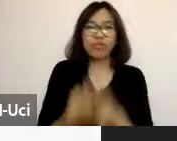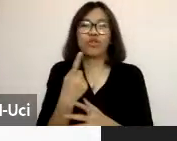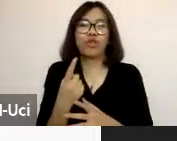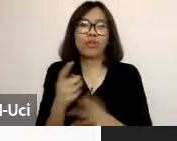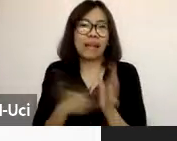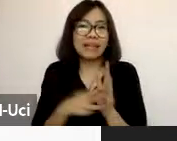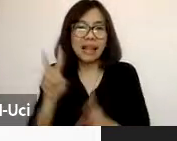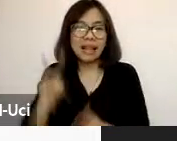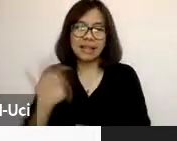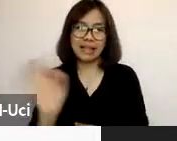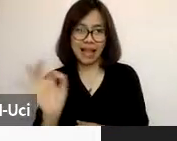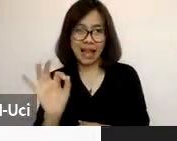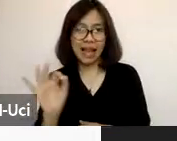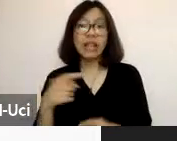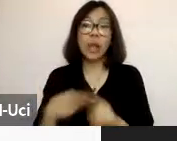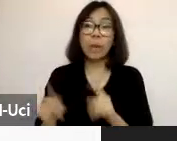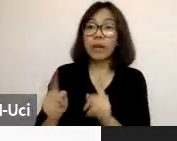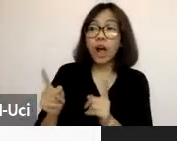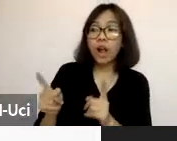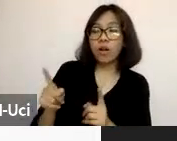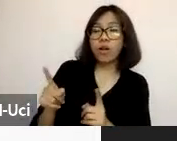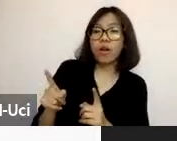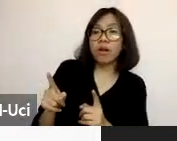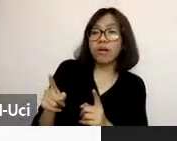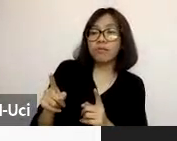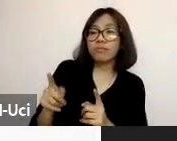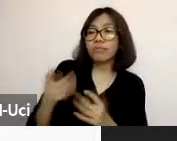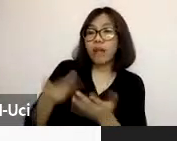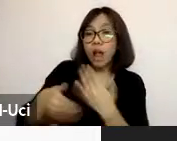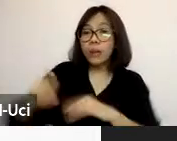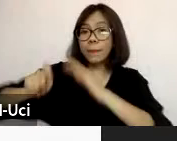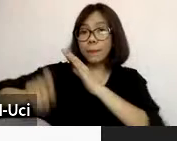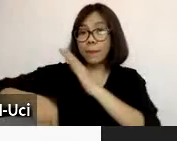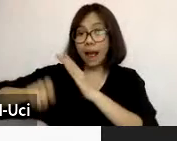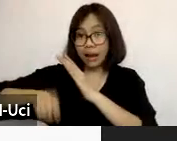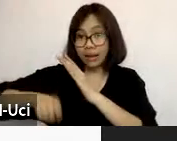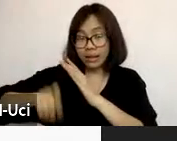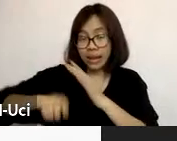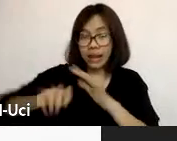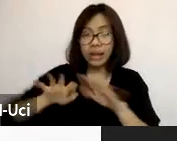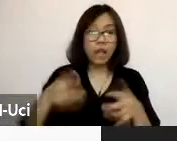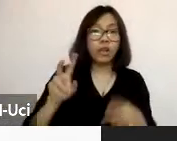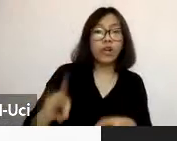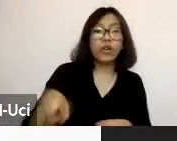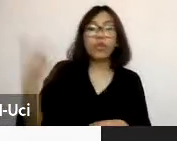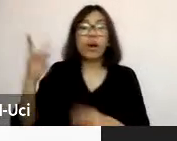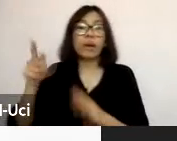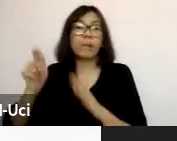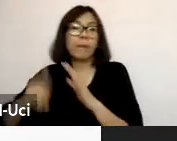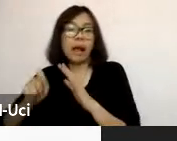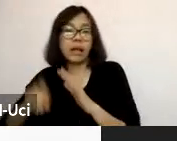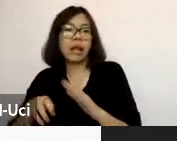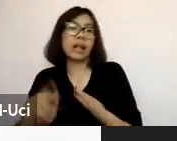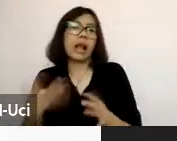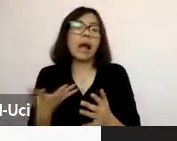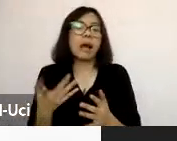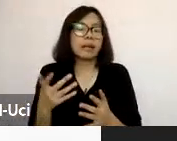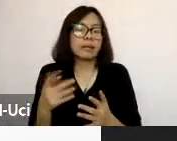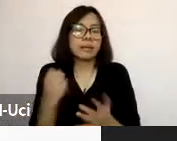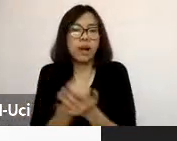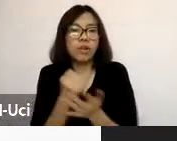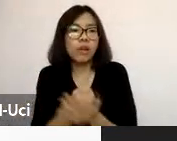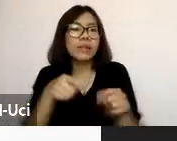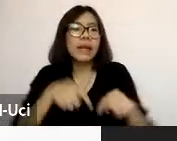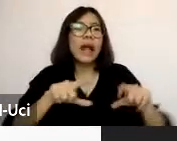pengadilan diselesaikan nah di luar pengadilan ini tadi mau satu atau mau banyak ini lembaga yang dibentuk